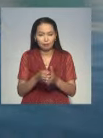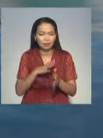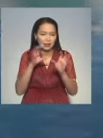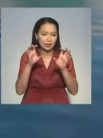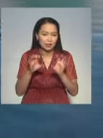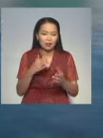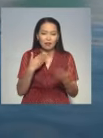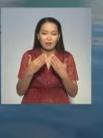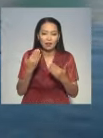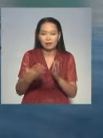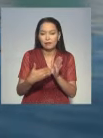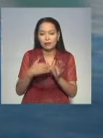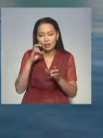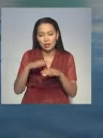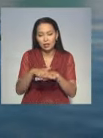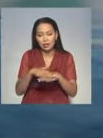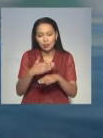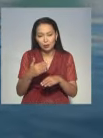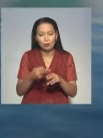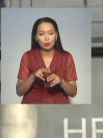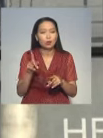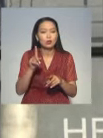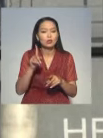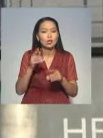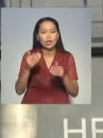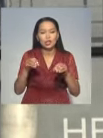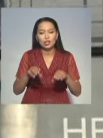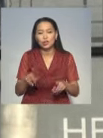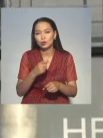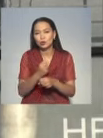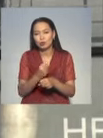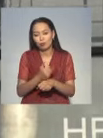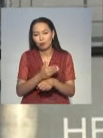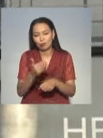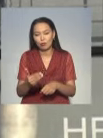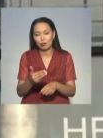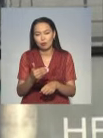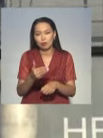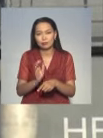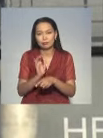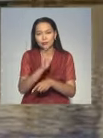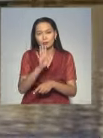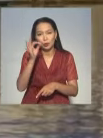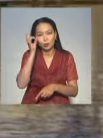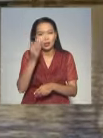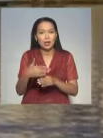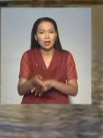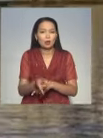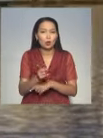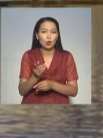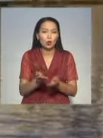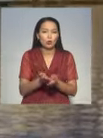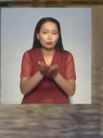их пребывания в стране. А затем они решат, что им делать. Напомню, рыболовецкое судно затонуло примерно в 70